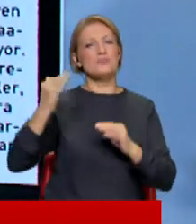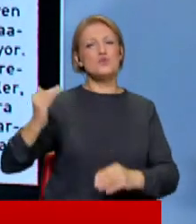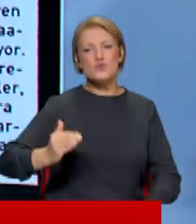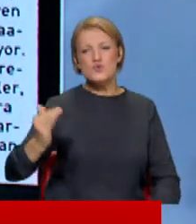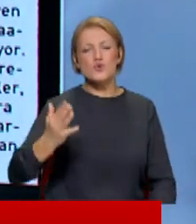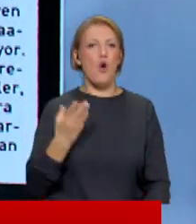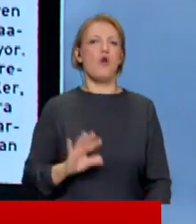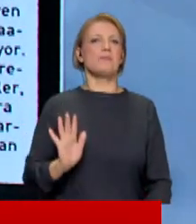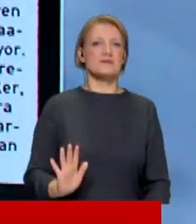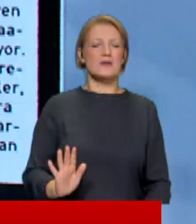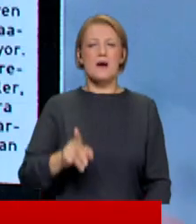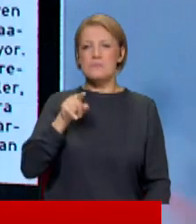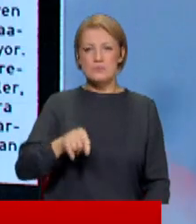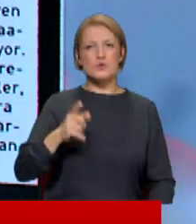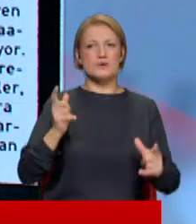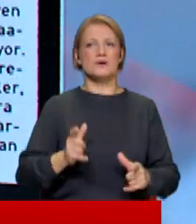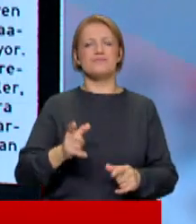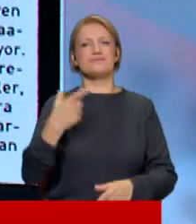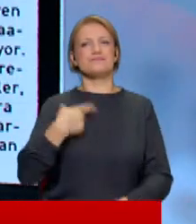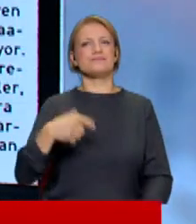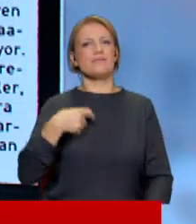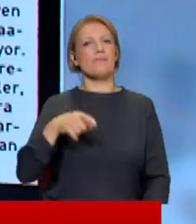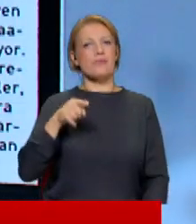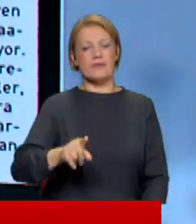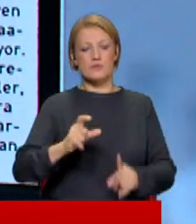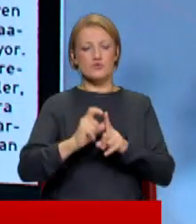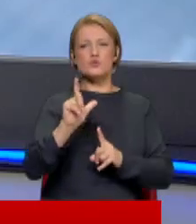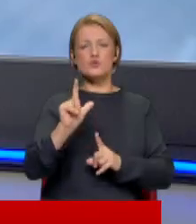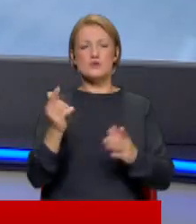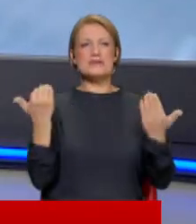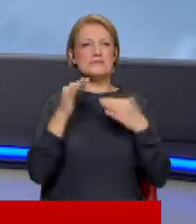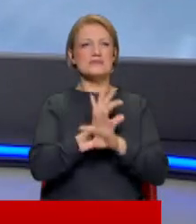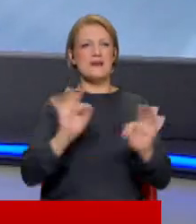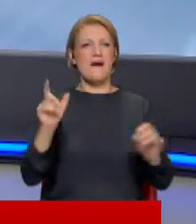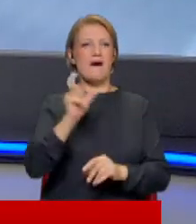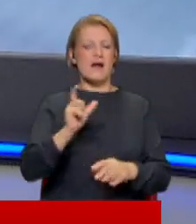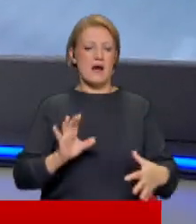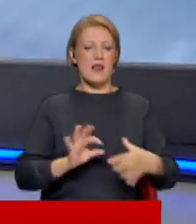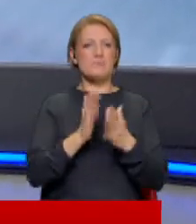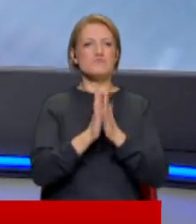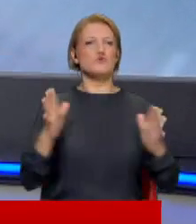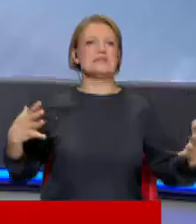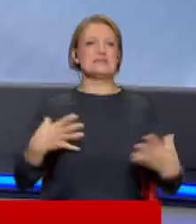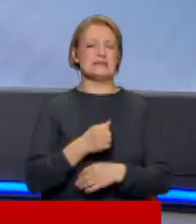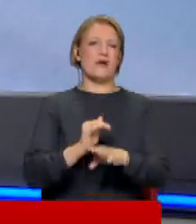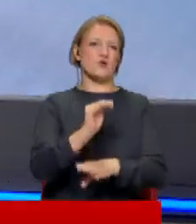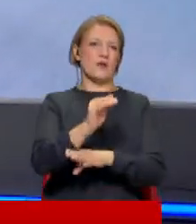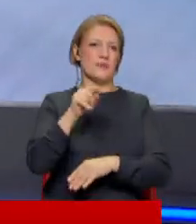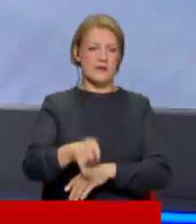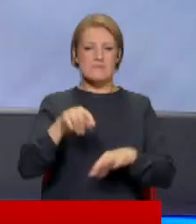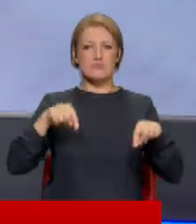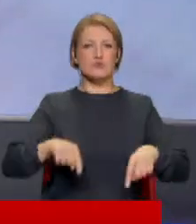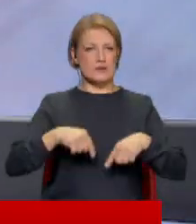kalmaz Tabi bu noktada Özellikle de dul ve yetim aylıkları ile büyük sıkıntılar yaşandığını